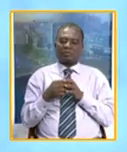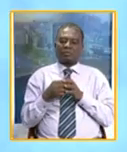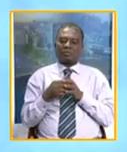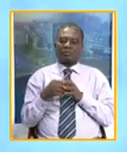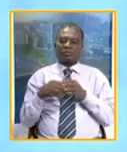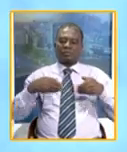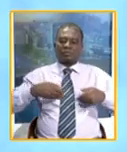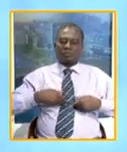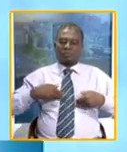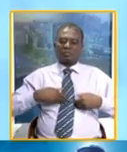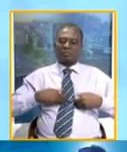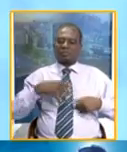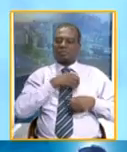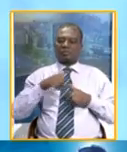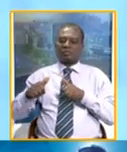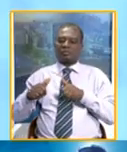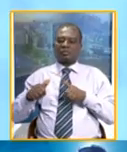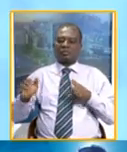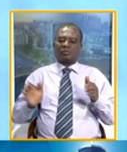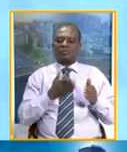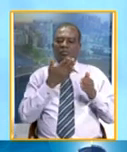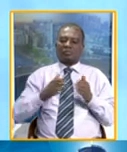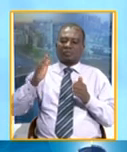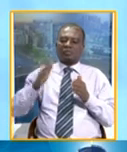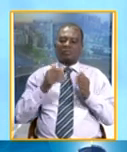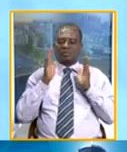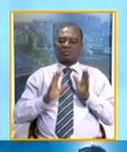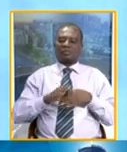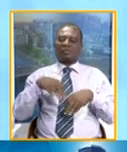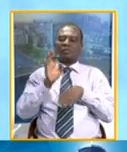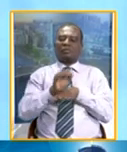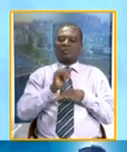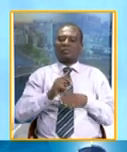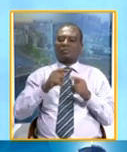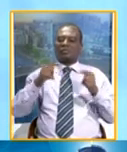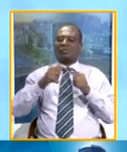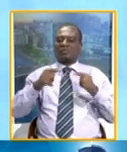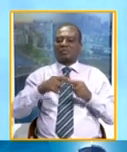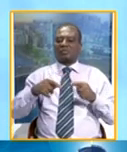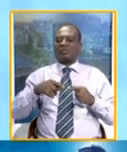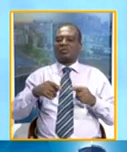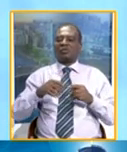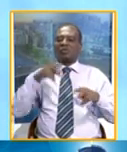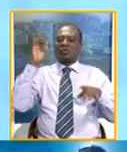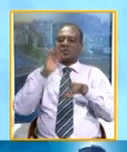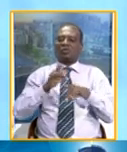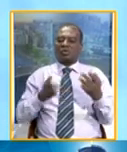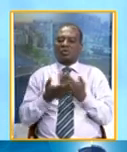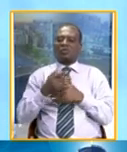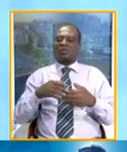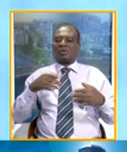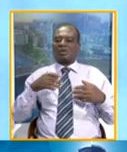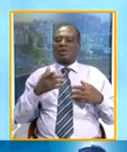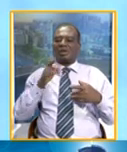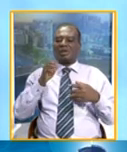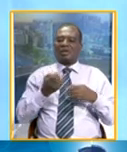La jeunesse et les artistes de Côte d'Ivoire également très affectés par le décès du Premier ministre Ahmed Bakayoko.